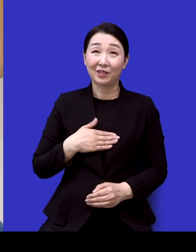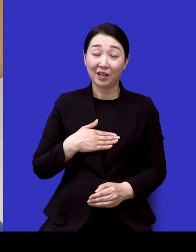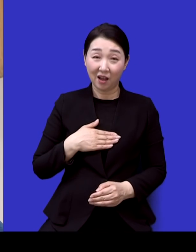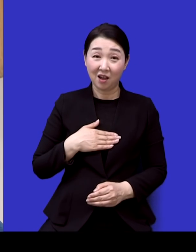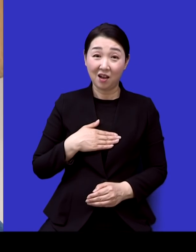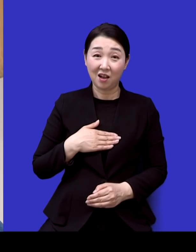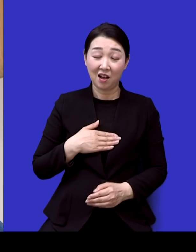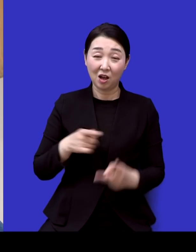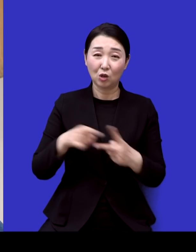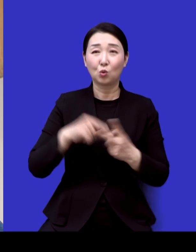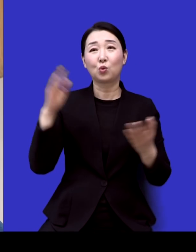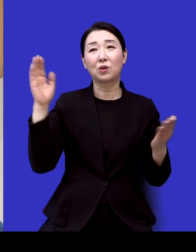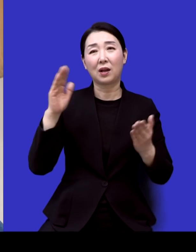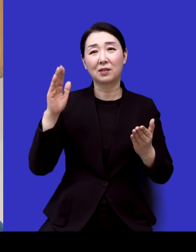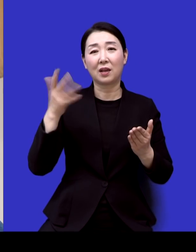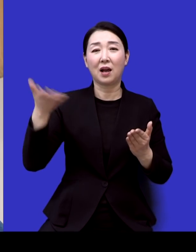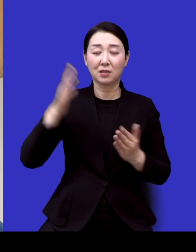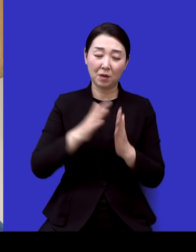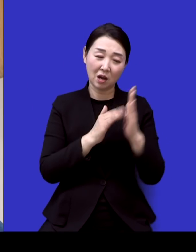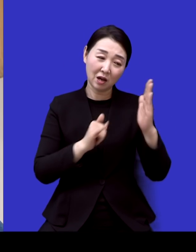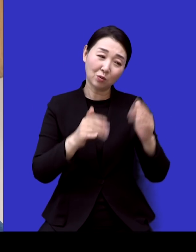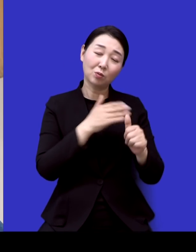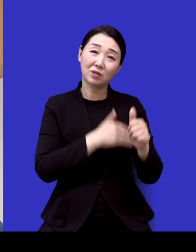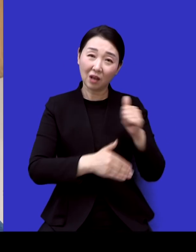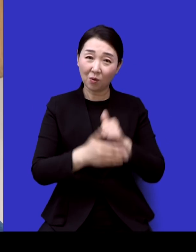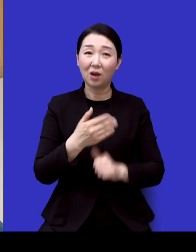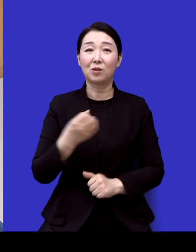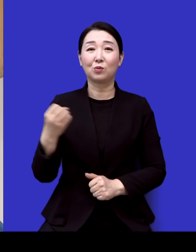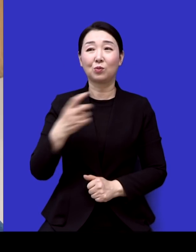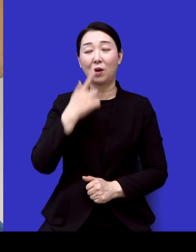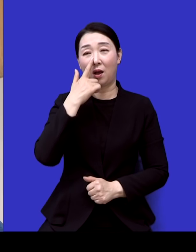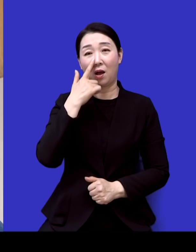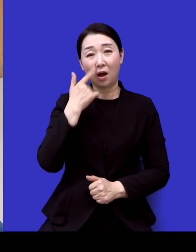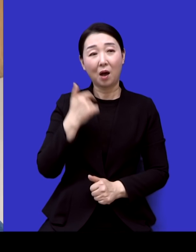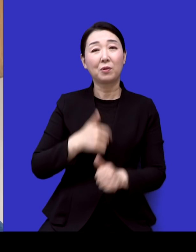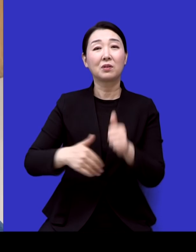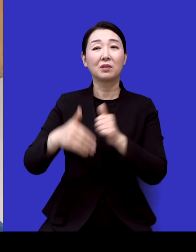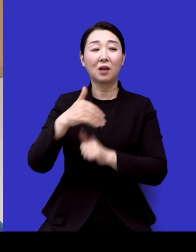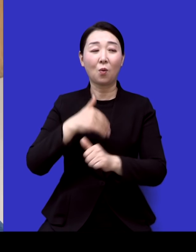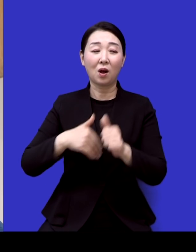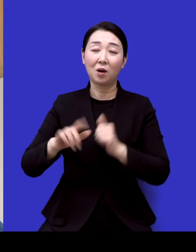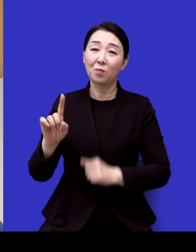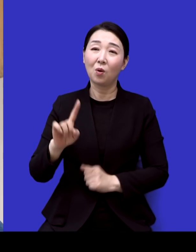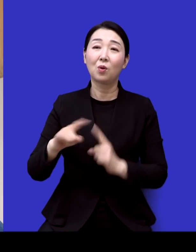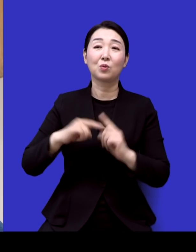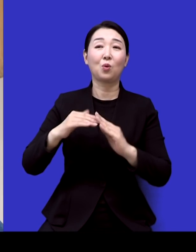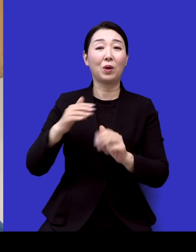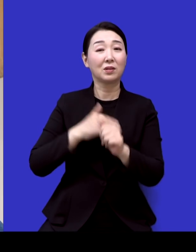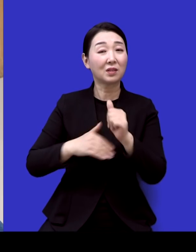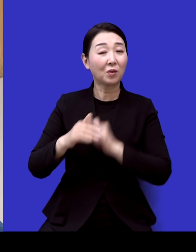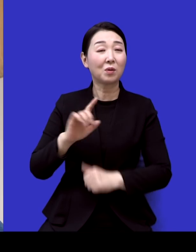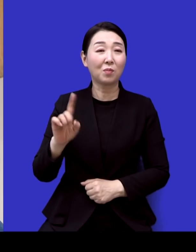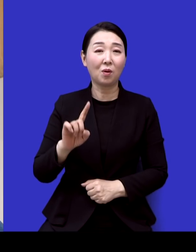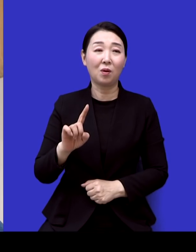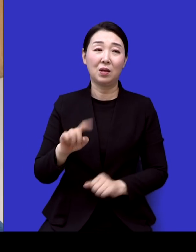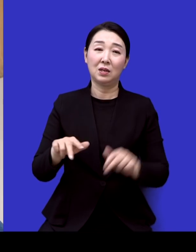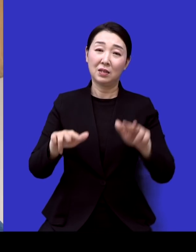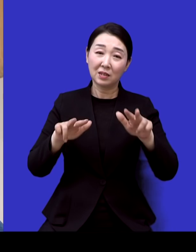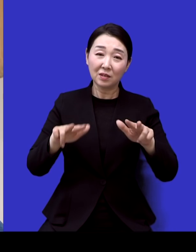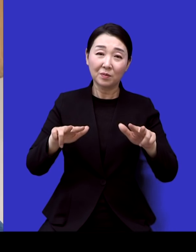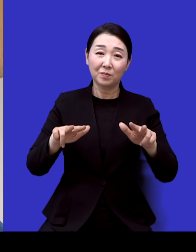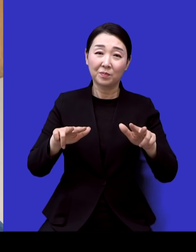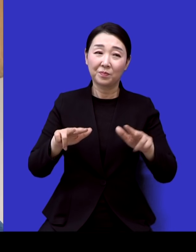초등학생이었는데도 저희 가족의 상황이 그리고 저희 아버지의 상황이 그 교회의 상황이 지금은